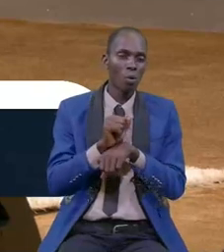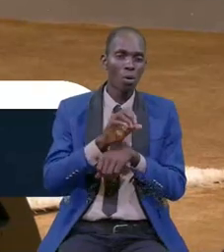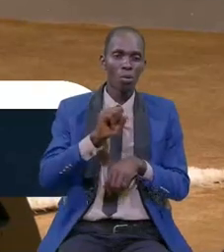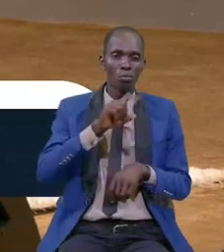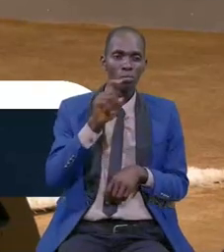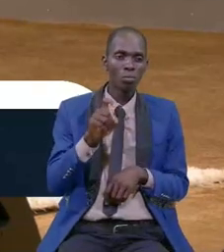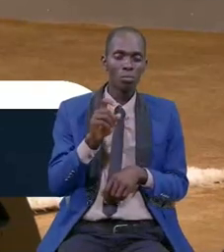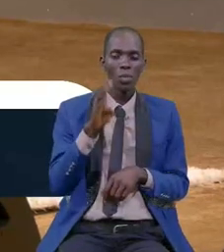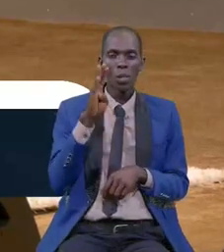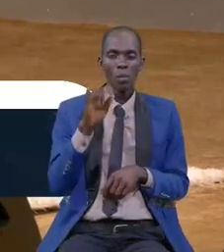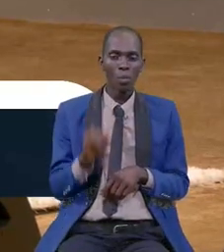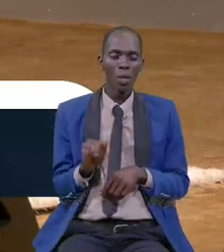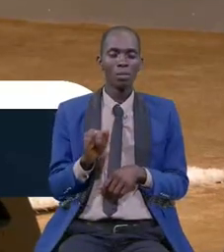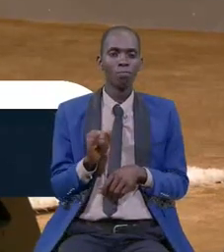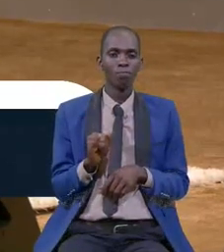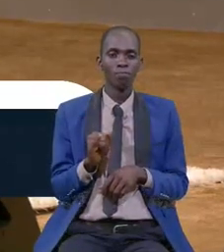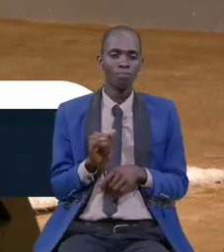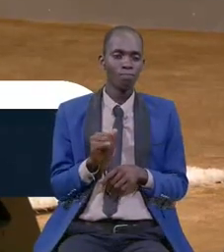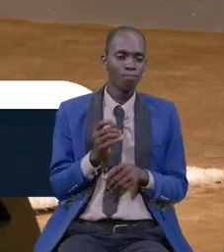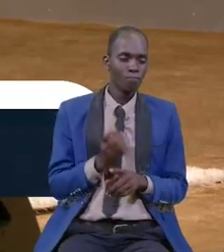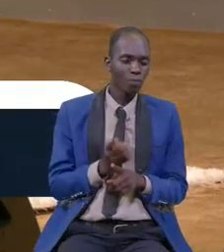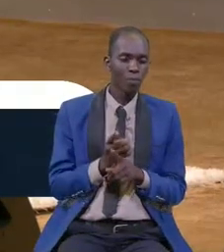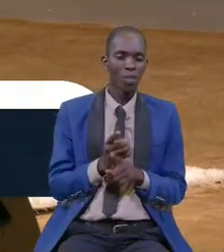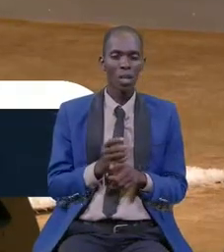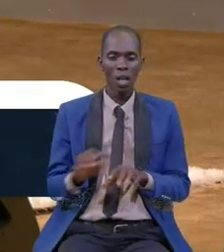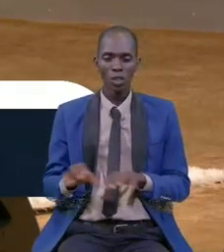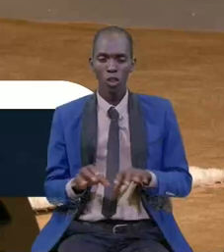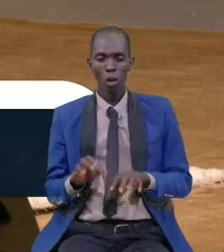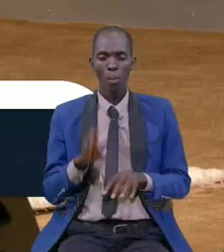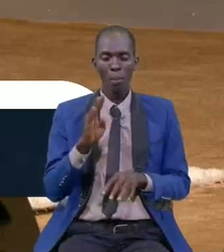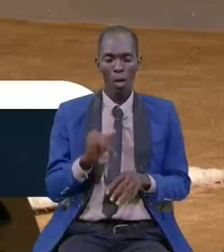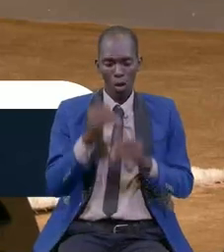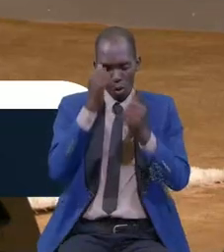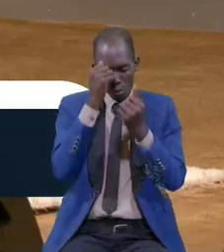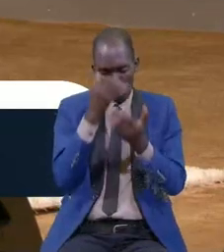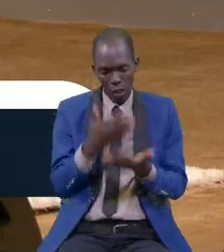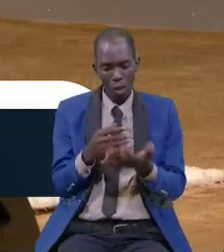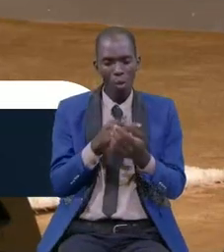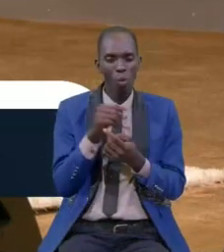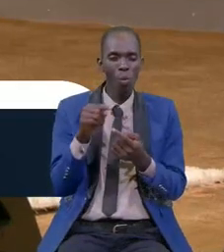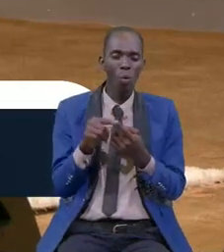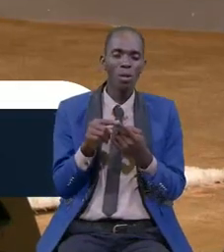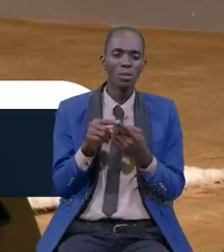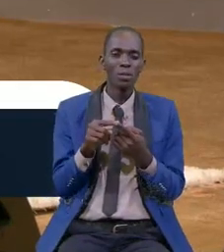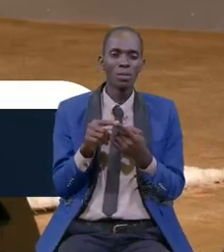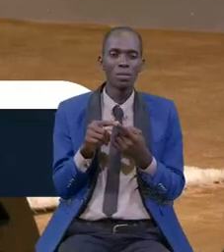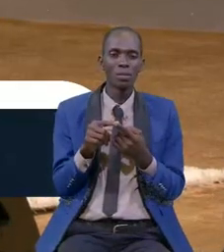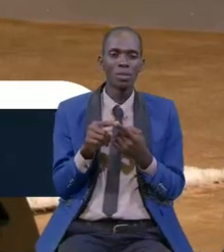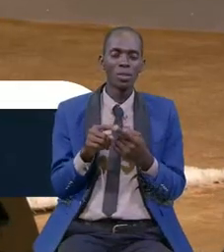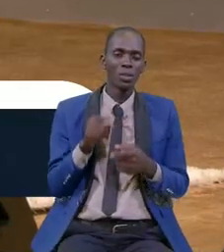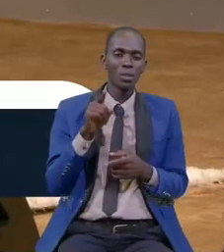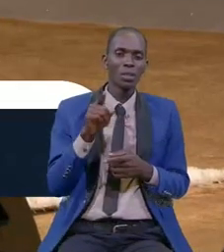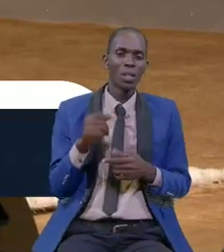œuvres par l'appropriée action par l'obéissance lorsqu'il offrit son fils Isaac